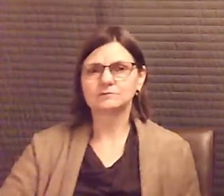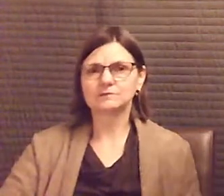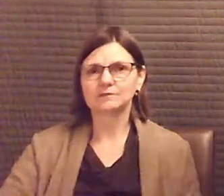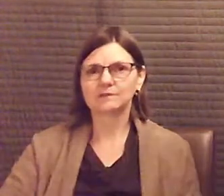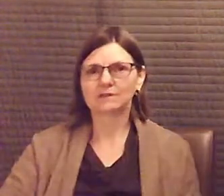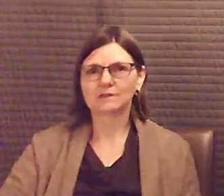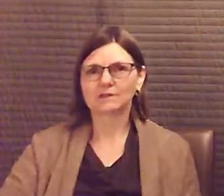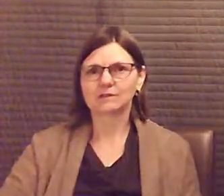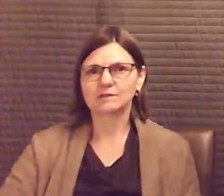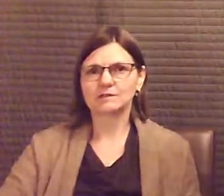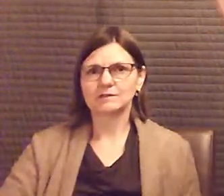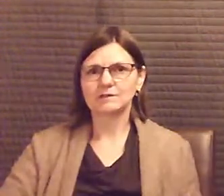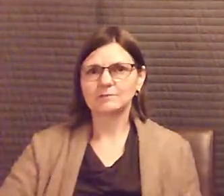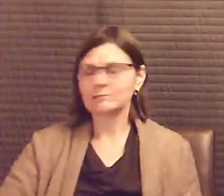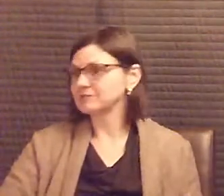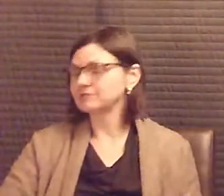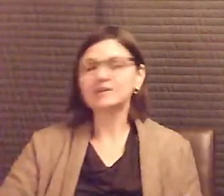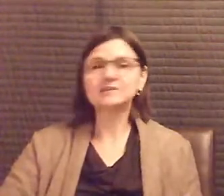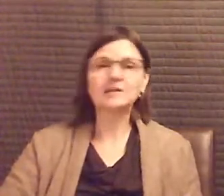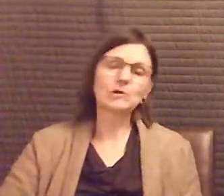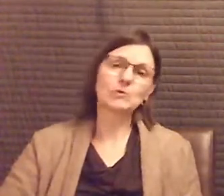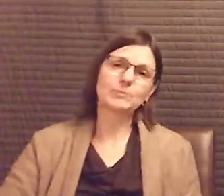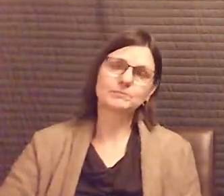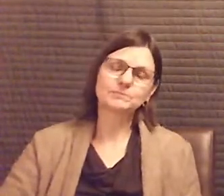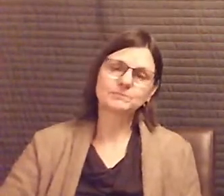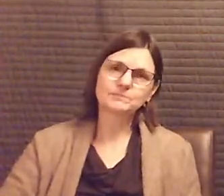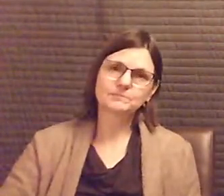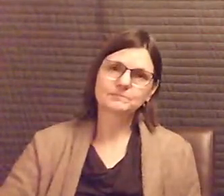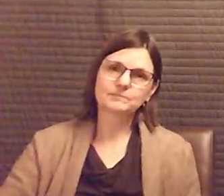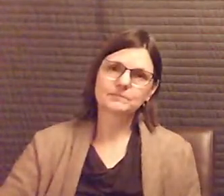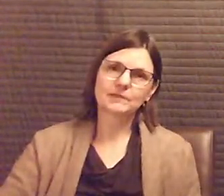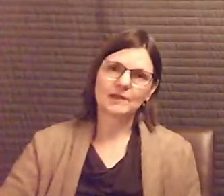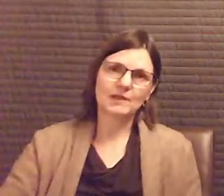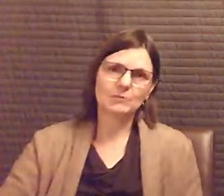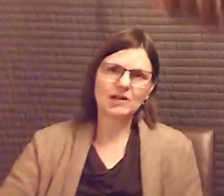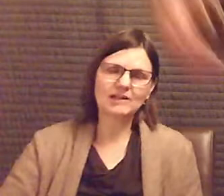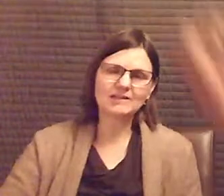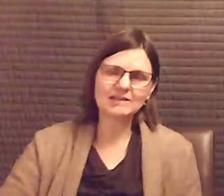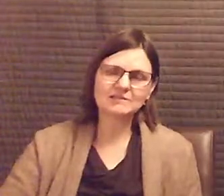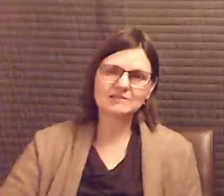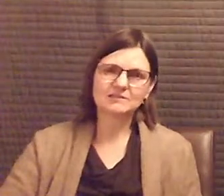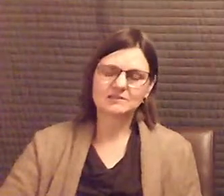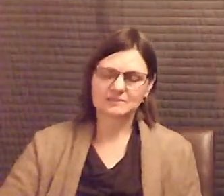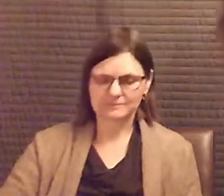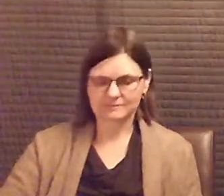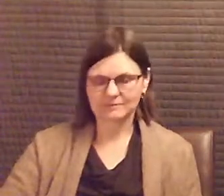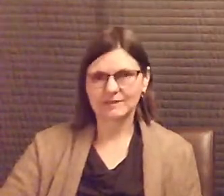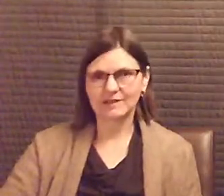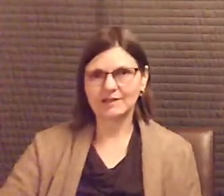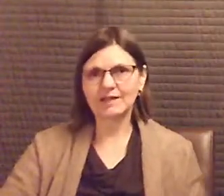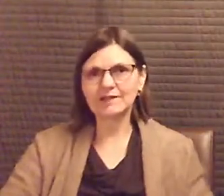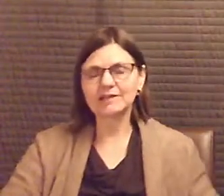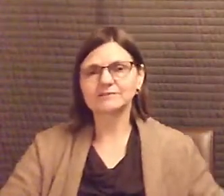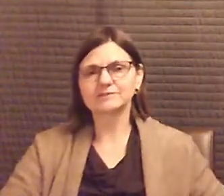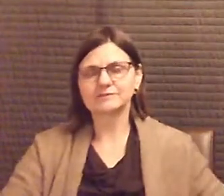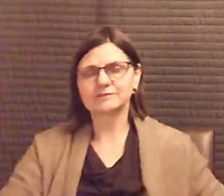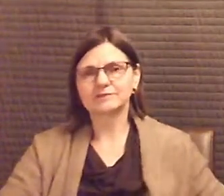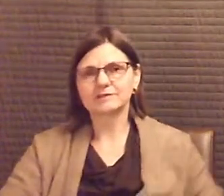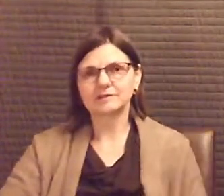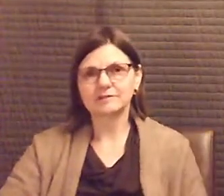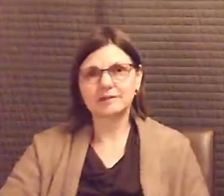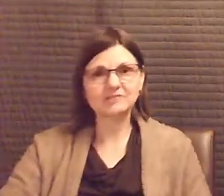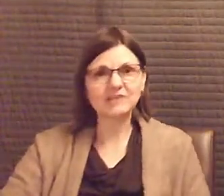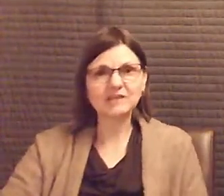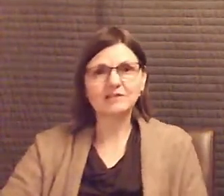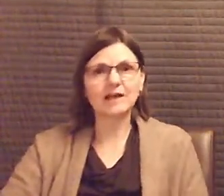bureaublad door minuut en plaats de wereld aan op je moralen immoraliteit in halle in nederland is een